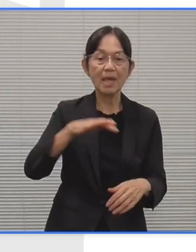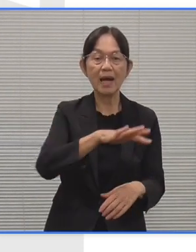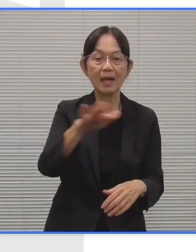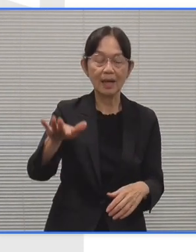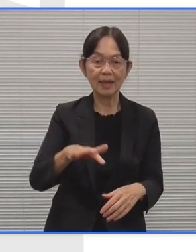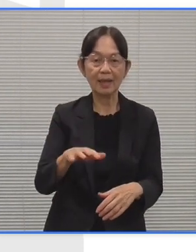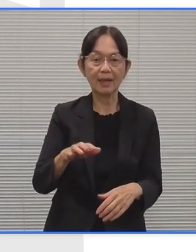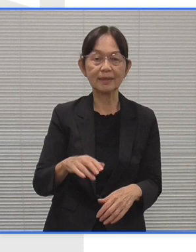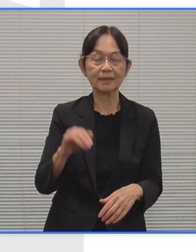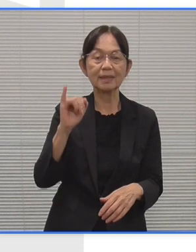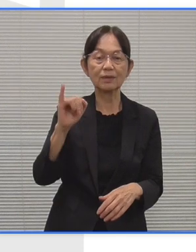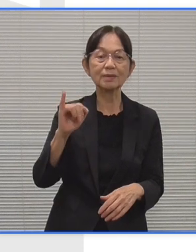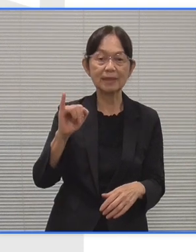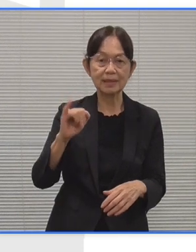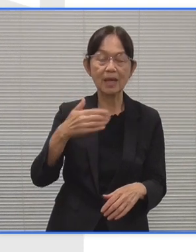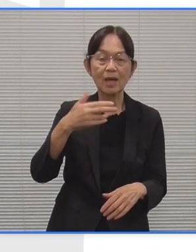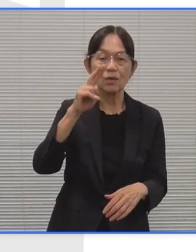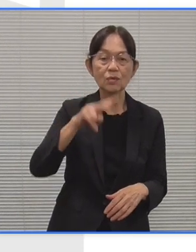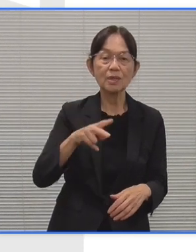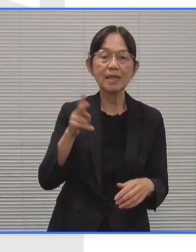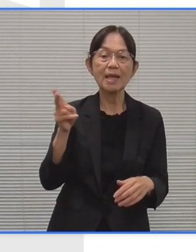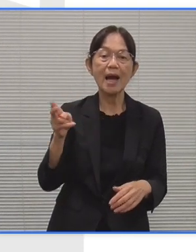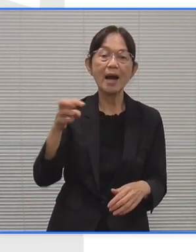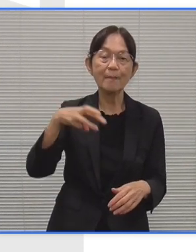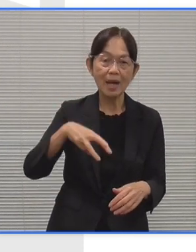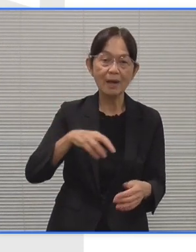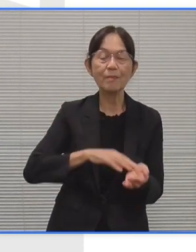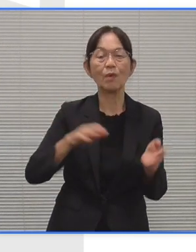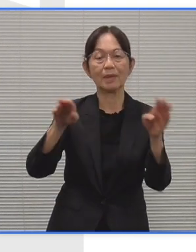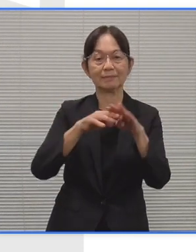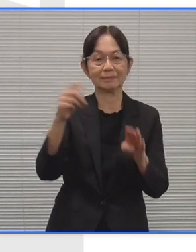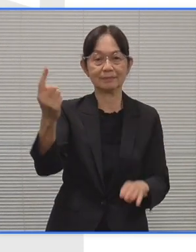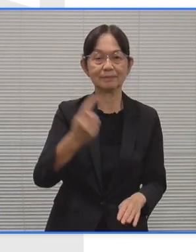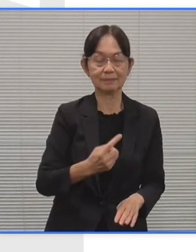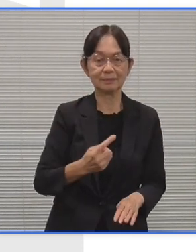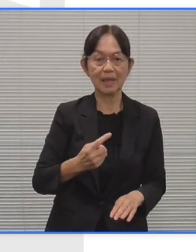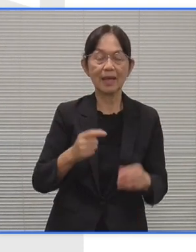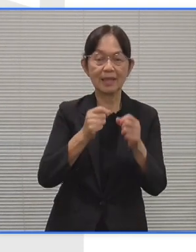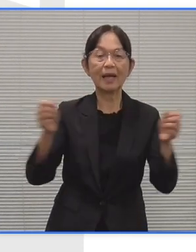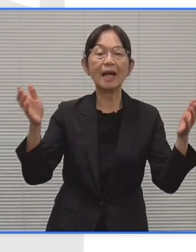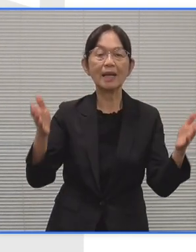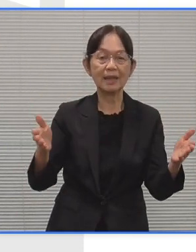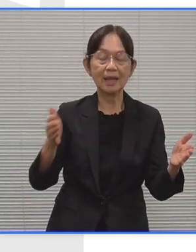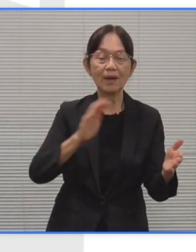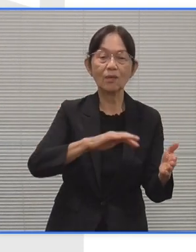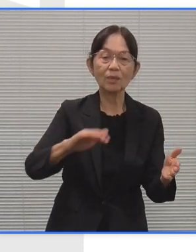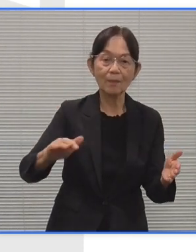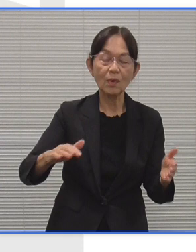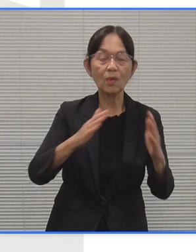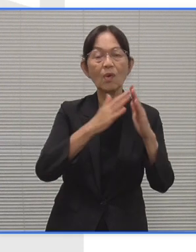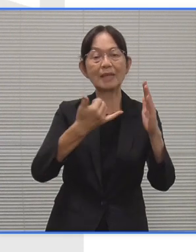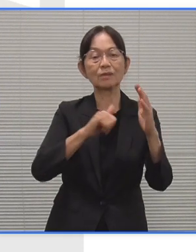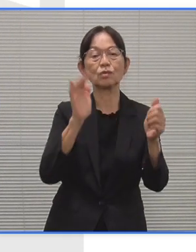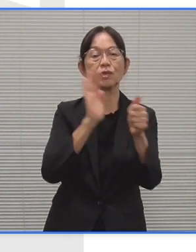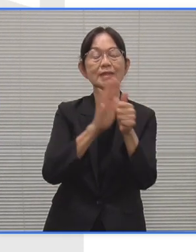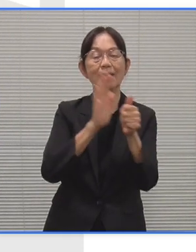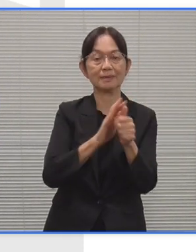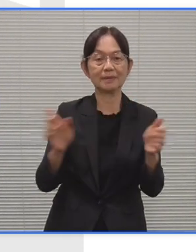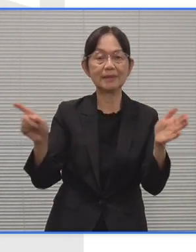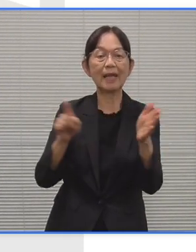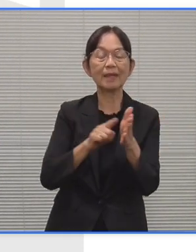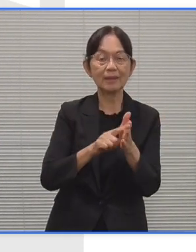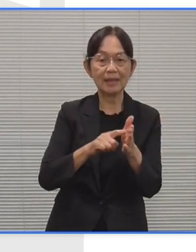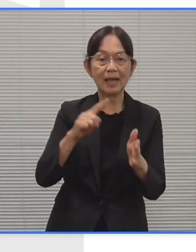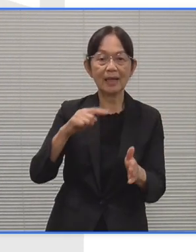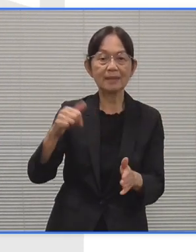ーム依存の子どもやご家族の支援相談に当たってこられた先生